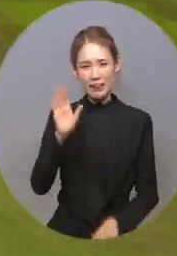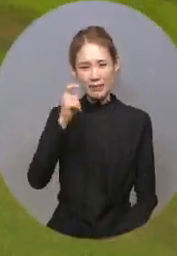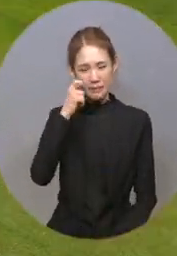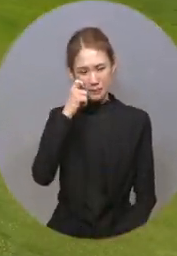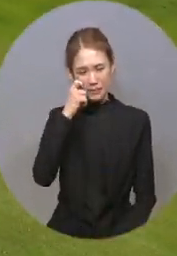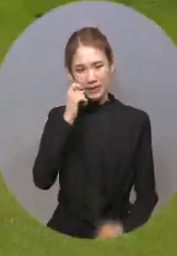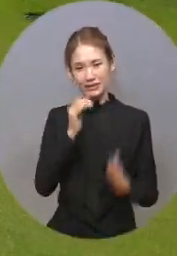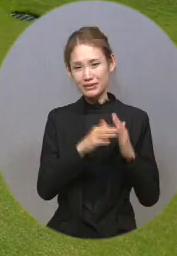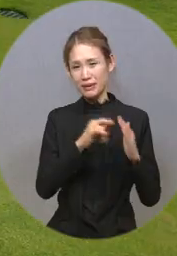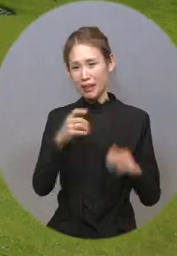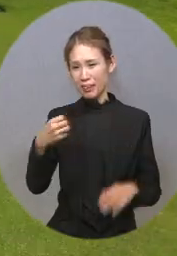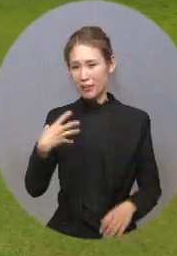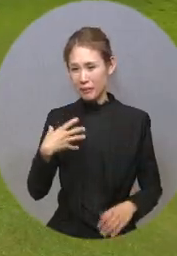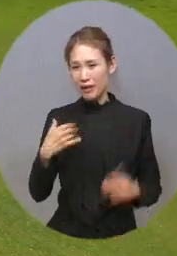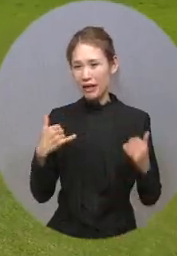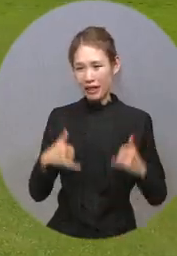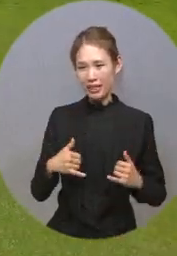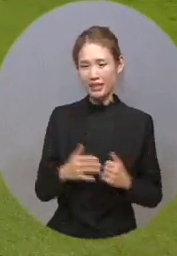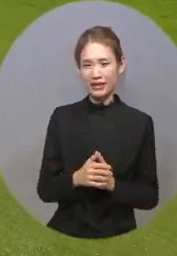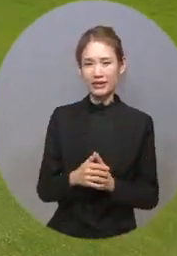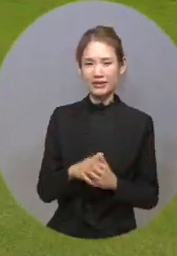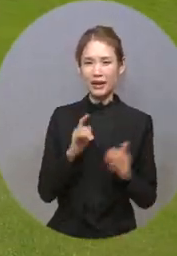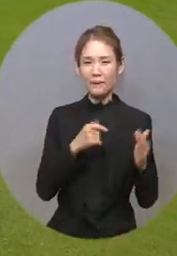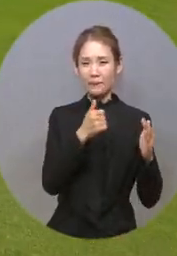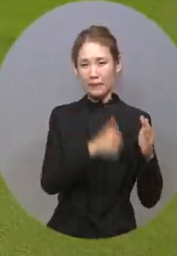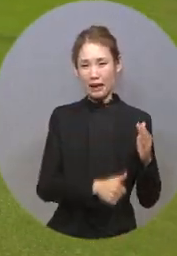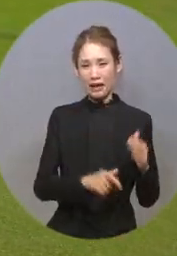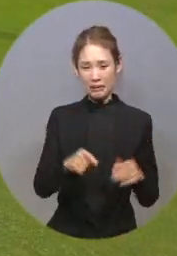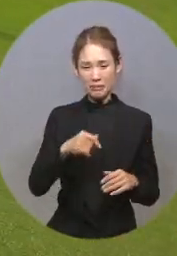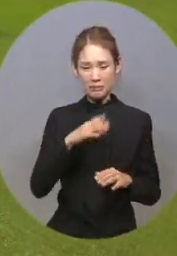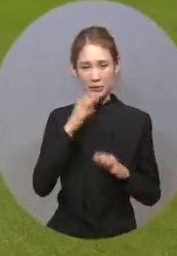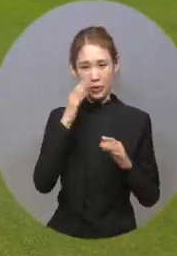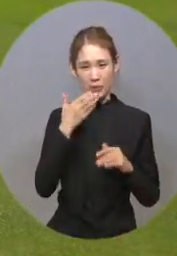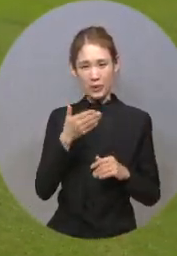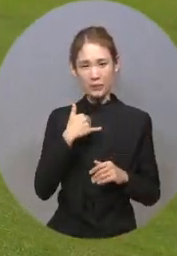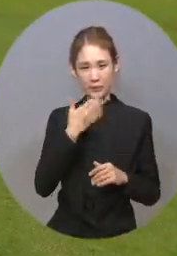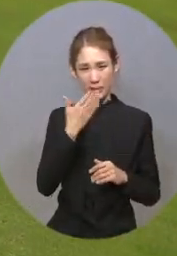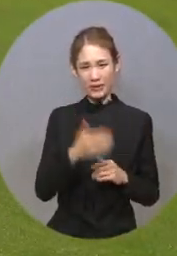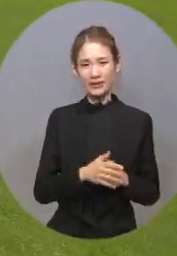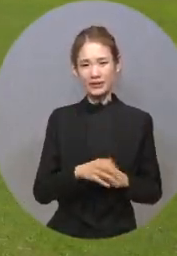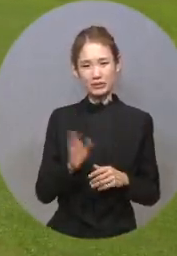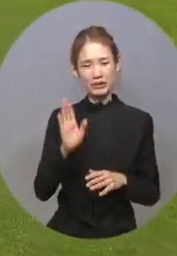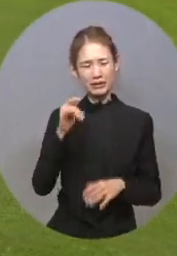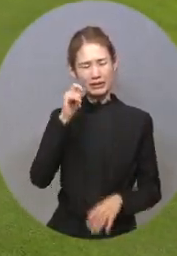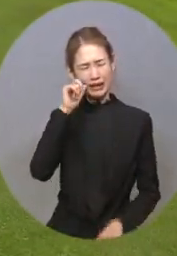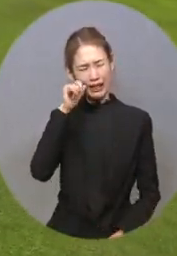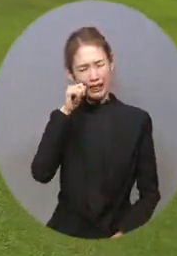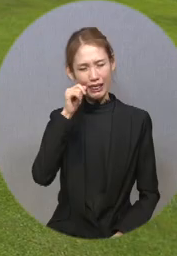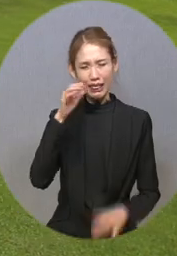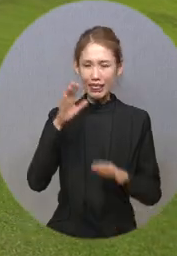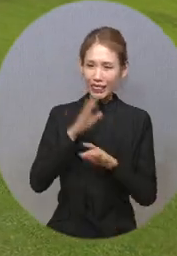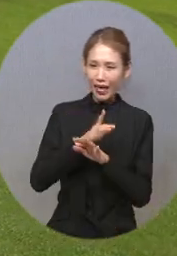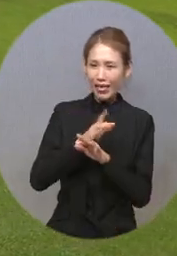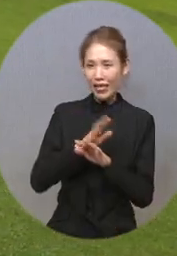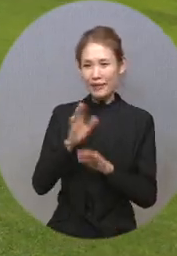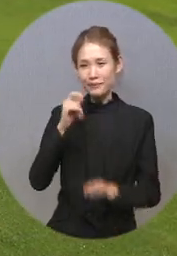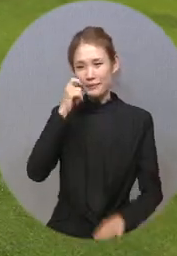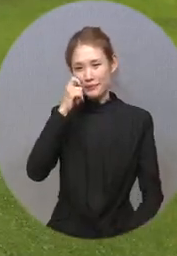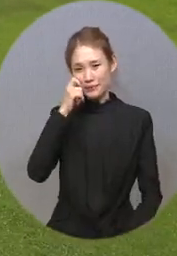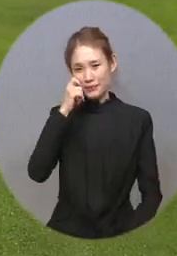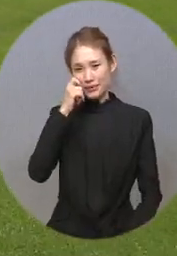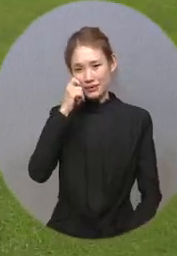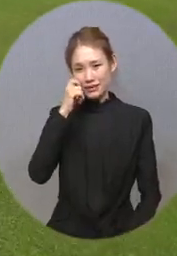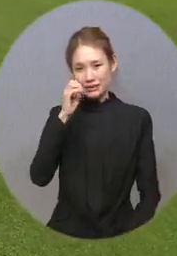할까봐. 내가 너는 벙커 빠져도 놀릴 수 있는데 오빠는 집에 간다고 할까봐 못 놀리겠어. 막 돈 집어 던지고 대사에서